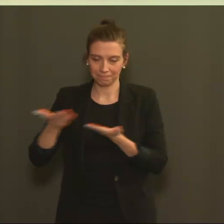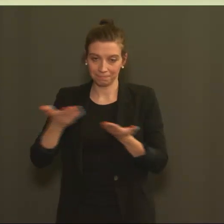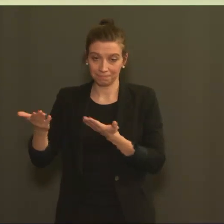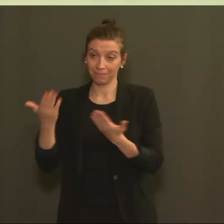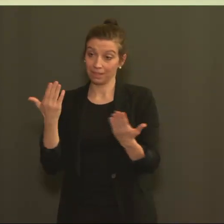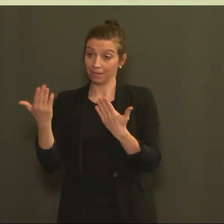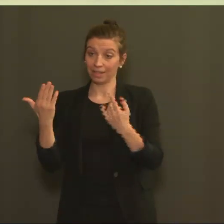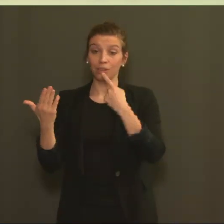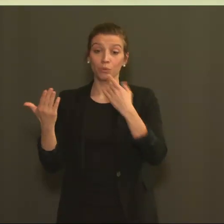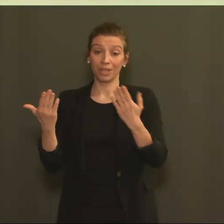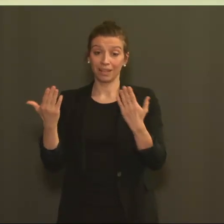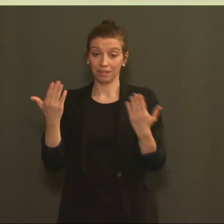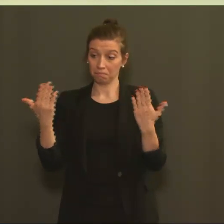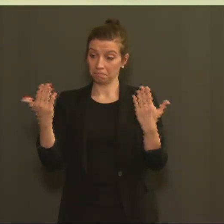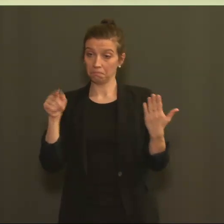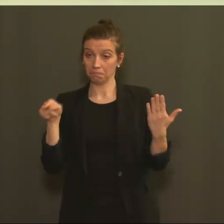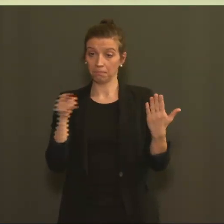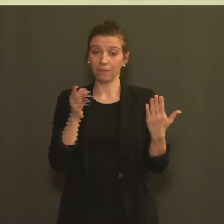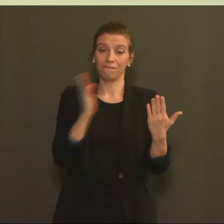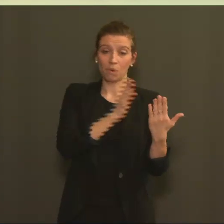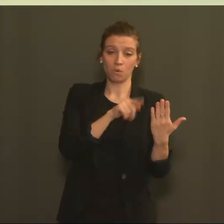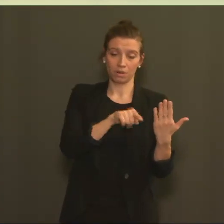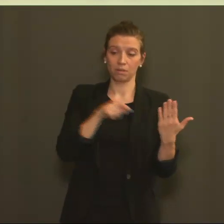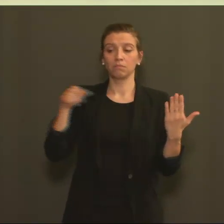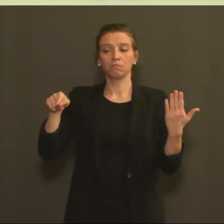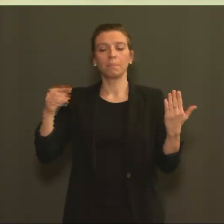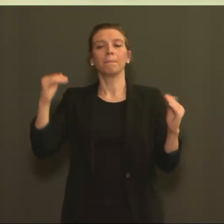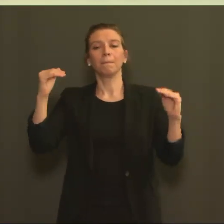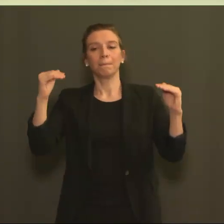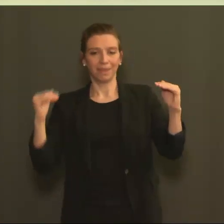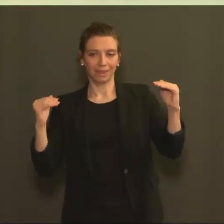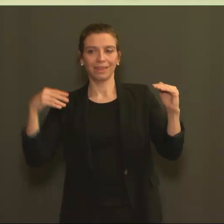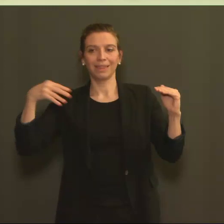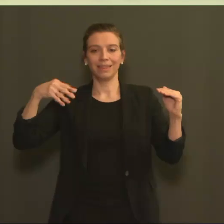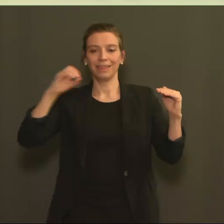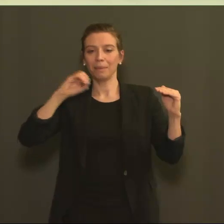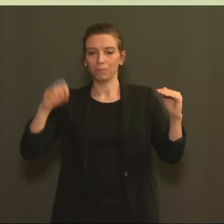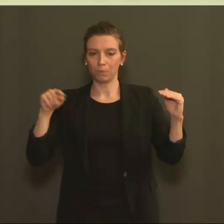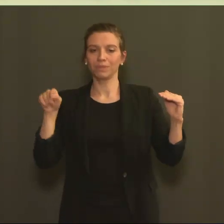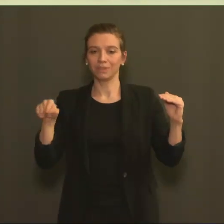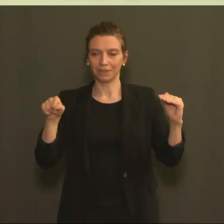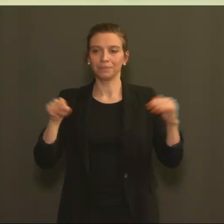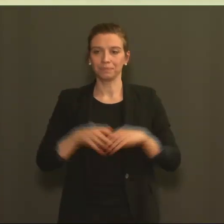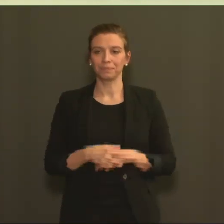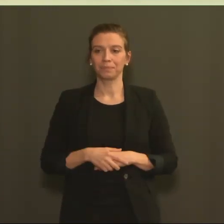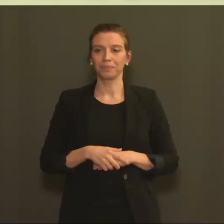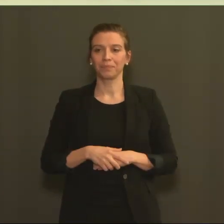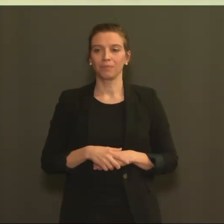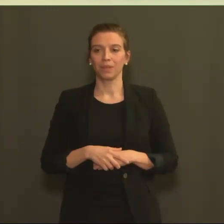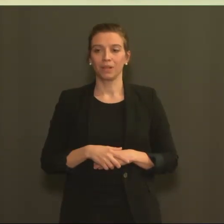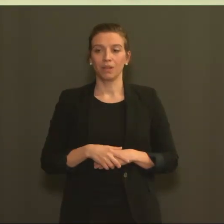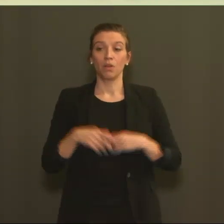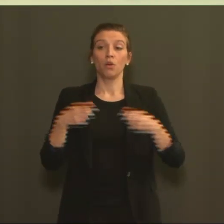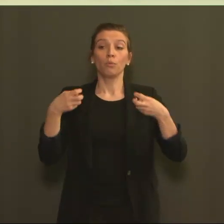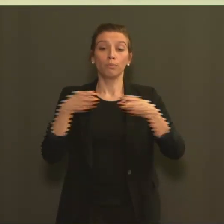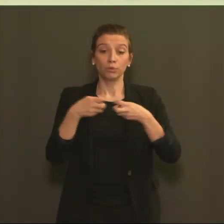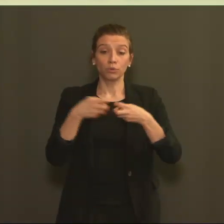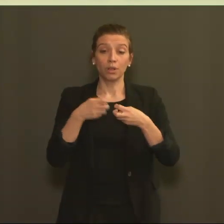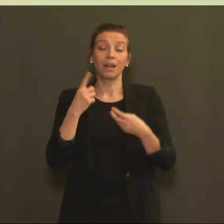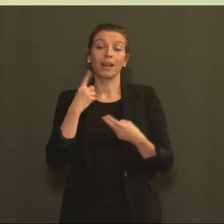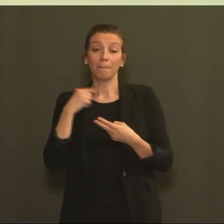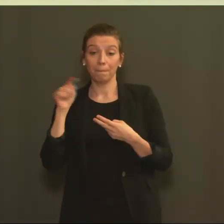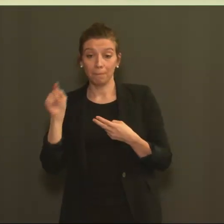in brussel limburg oost-vlaanderen en vlaams-brabant waren er wel toename van het aantal nieuwe opnames